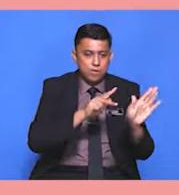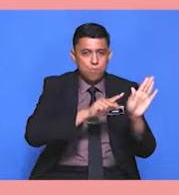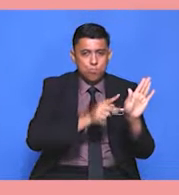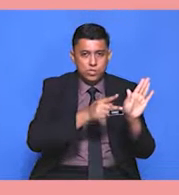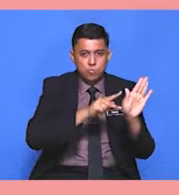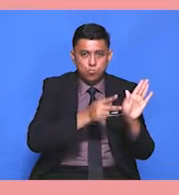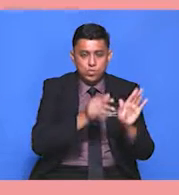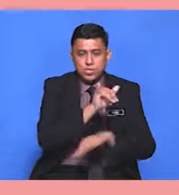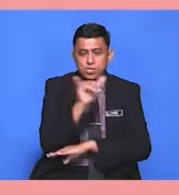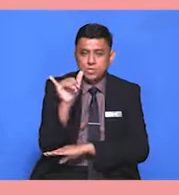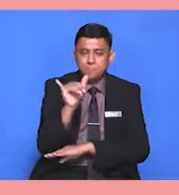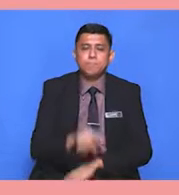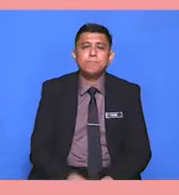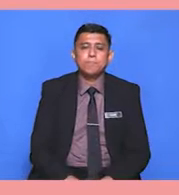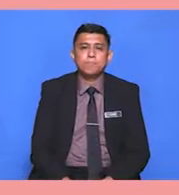punca-puncanya,